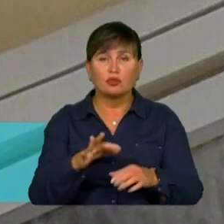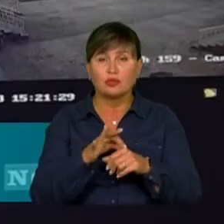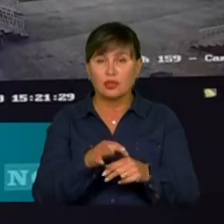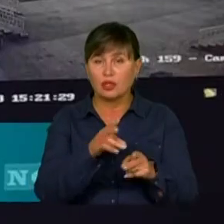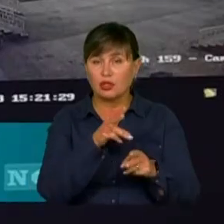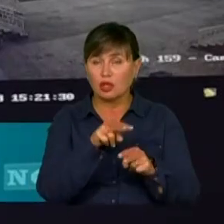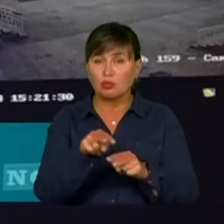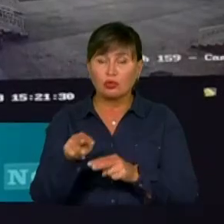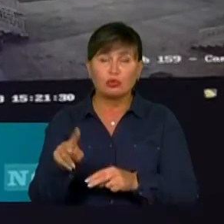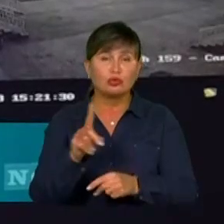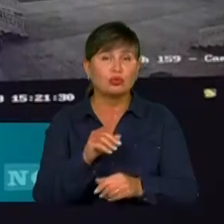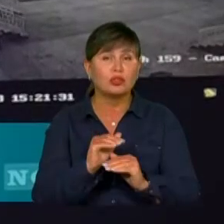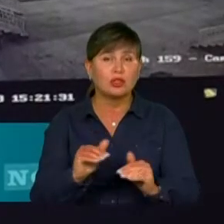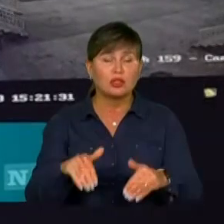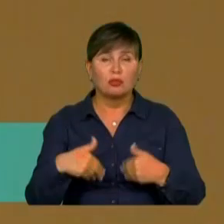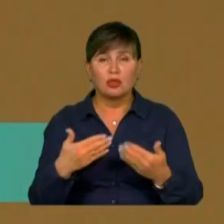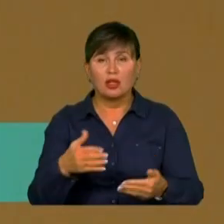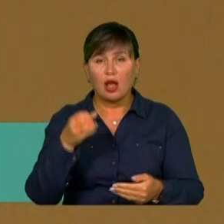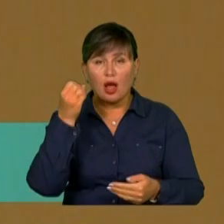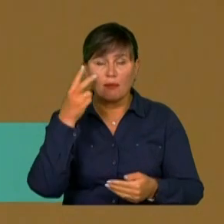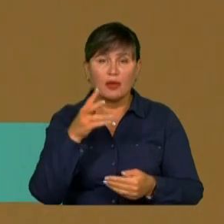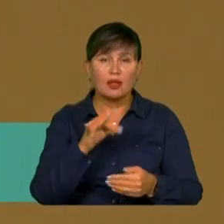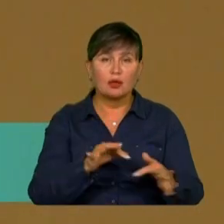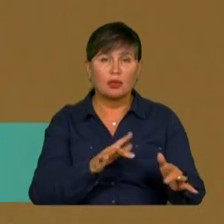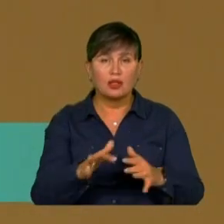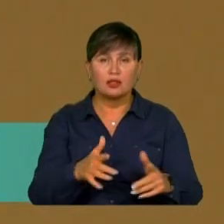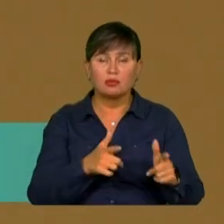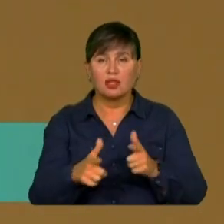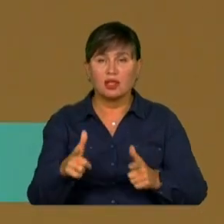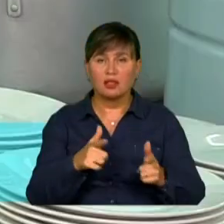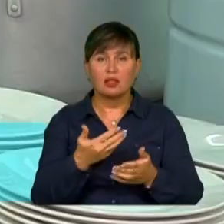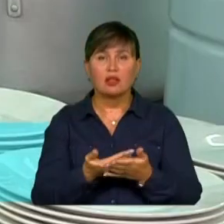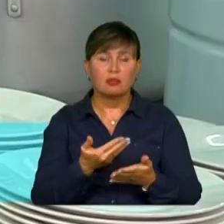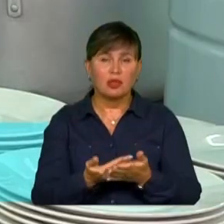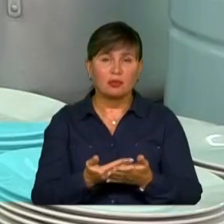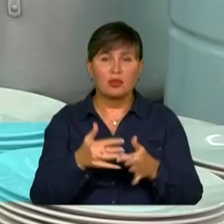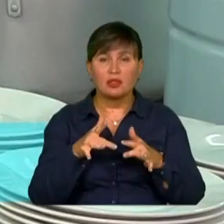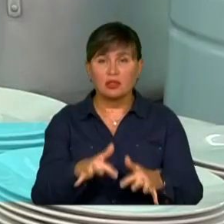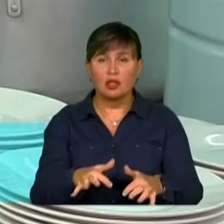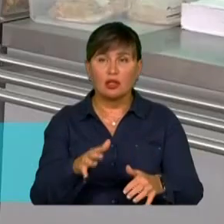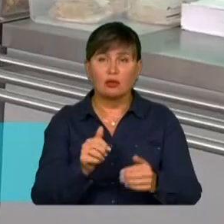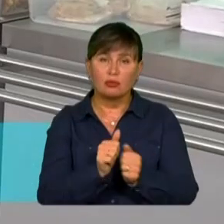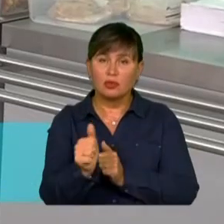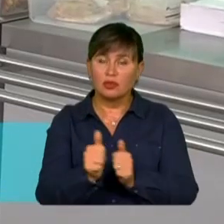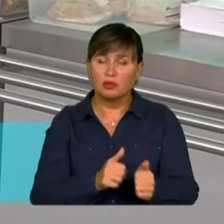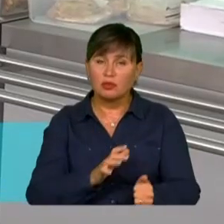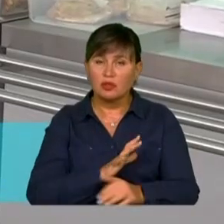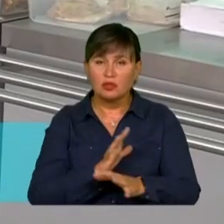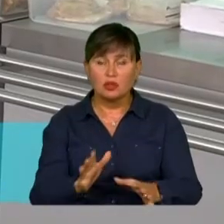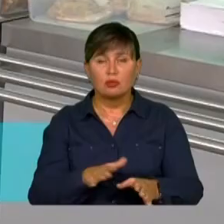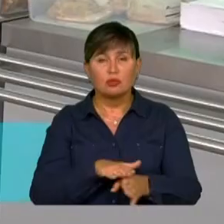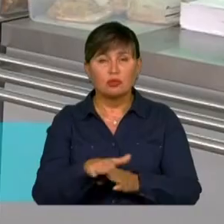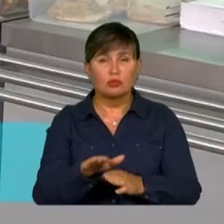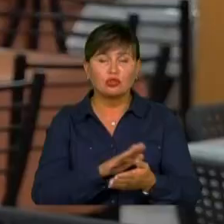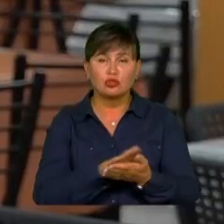наблюдение за тем, что детям предлагают на обед, но и за процессом приготовления. Например, надели ли повара перчатки и соблюдается ли чистота